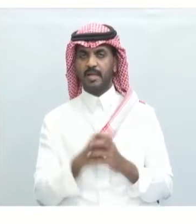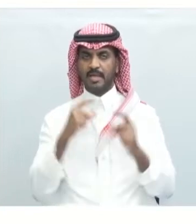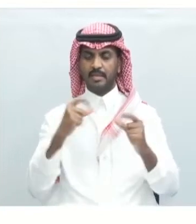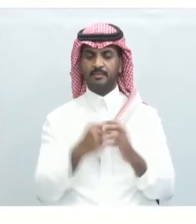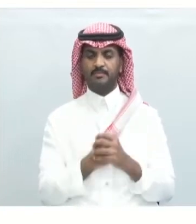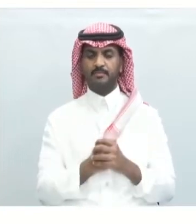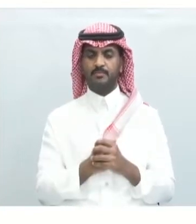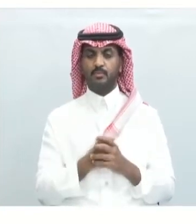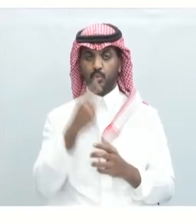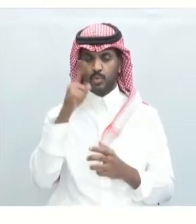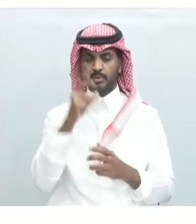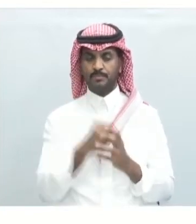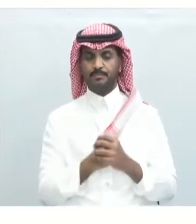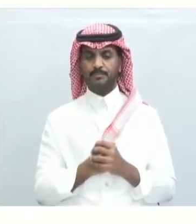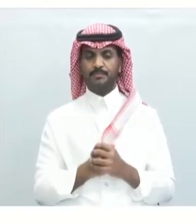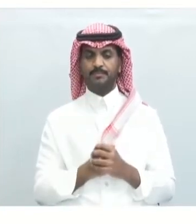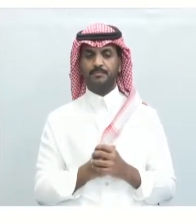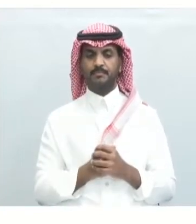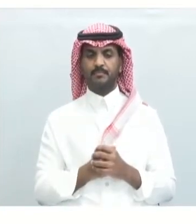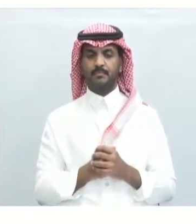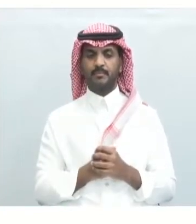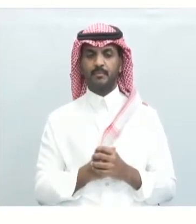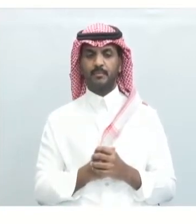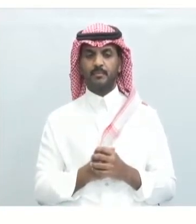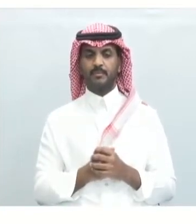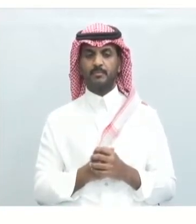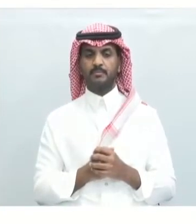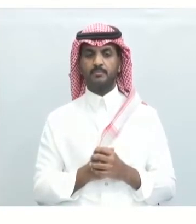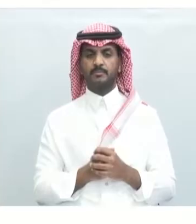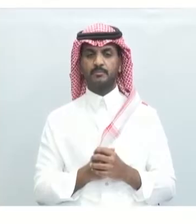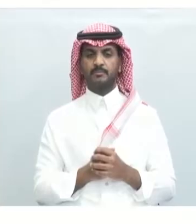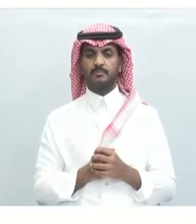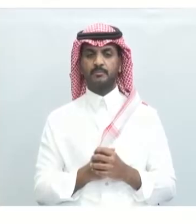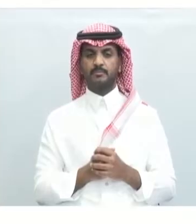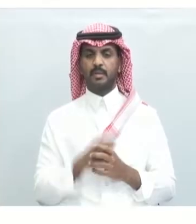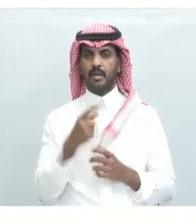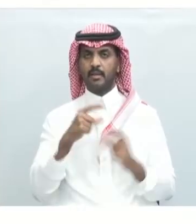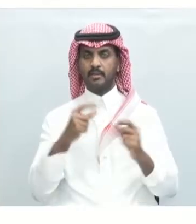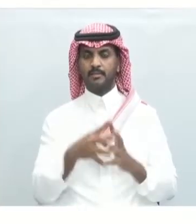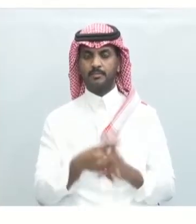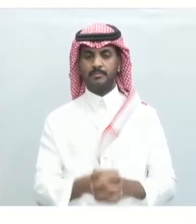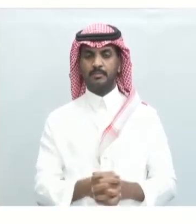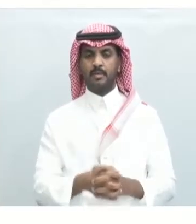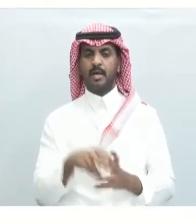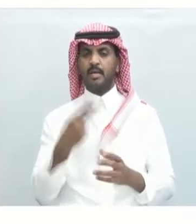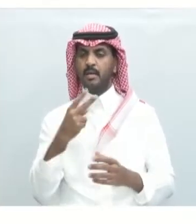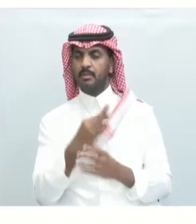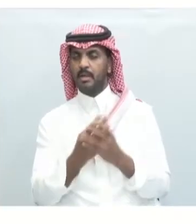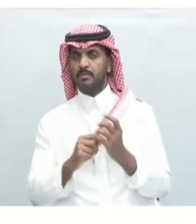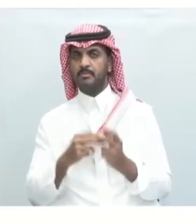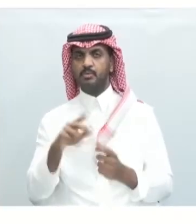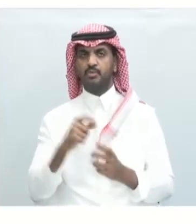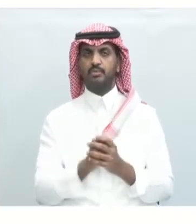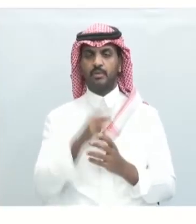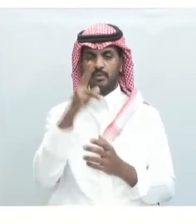فنريد ان ننظر الى الحديث ثم بعد ذلك نستمع الى القراءه سنقرا هذا الحديث عن عبد الله بن مسعود